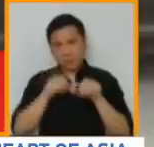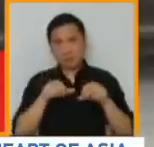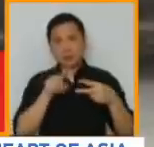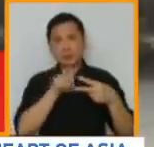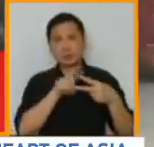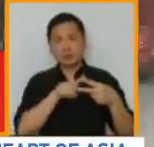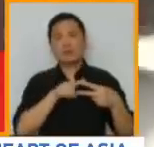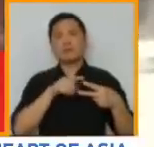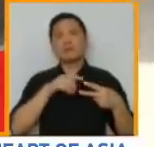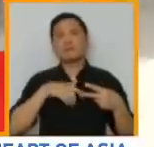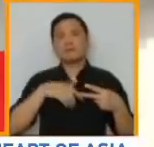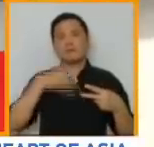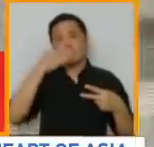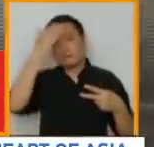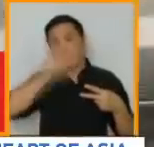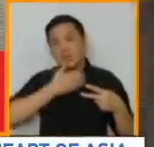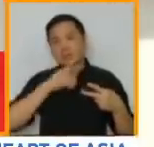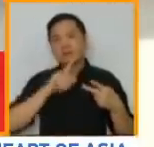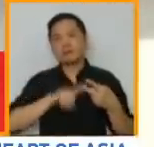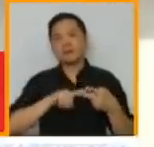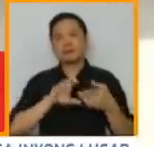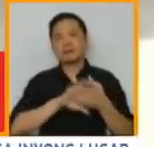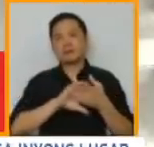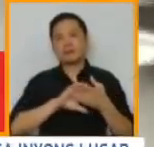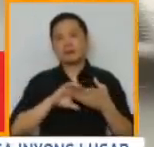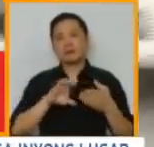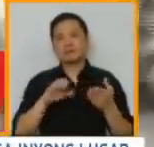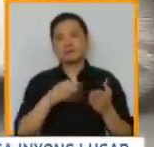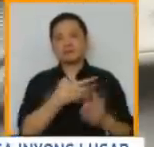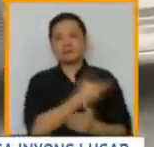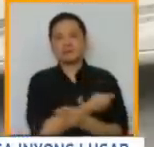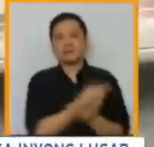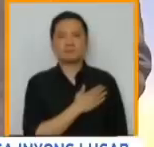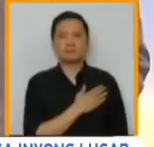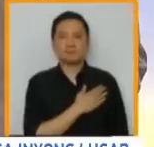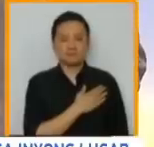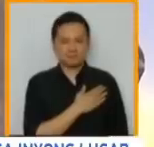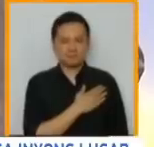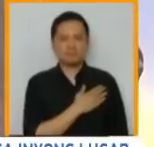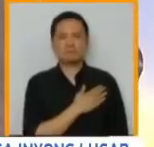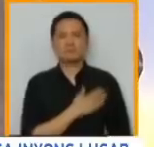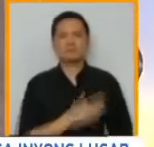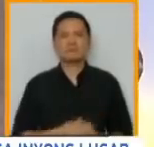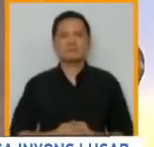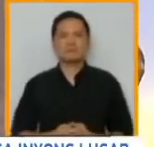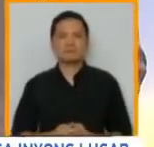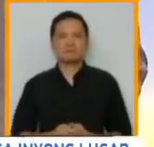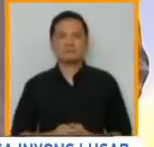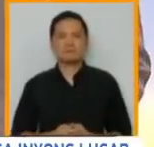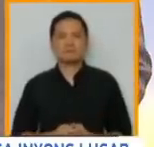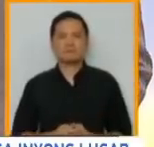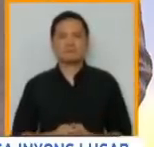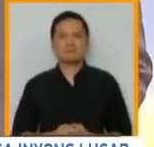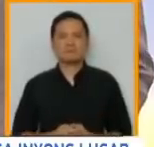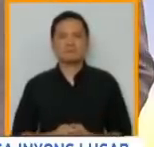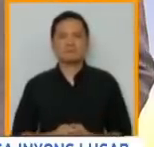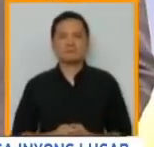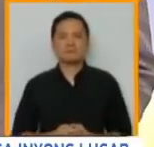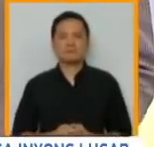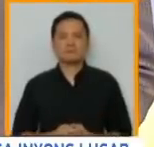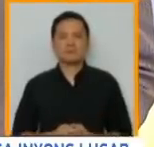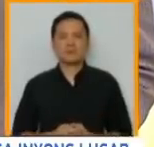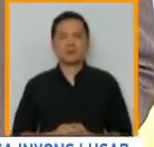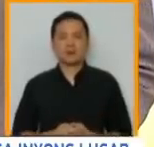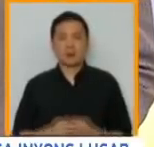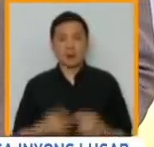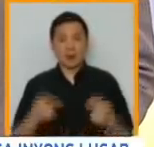kung kayo papasok sa loob ng simbahan. Ako po si Jonathan Andal, Buong Puso, para sa Pilipino. Hinandugan ng tulong at ng sariling bisikleta